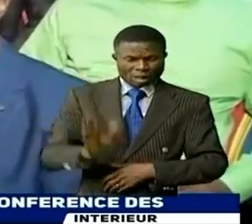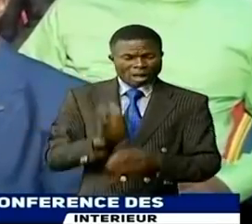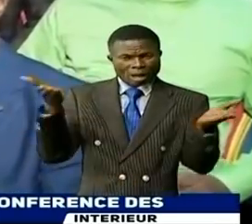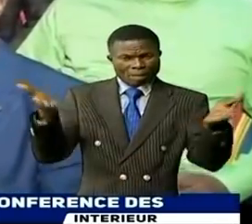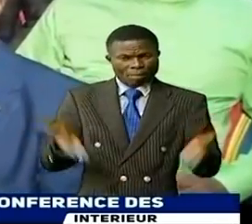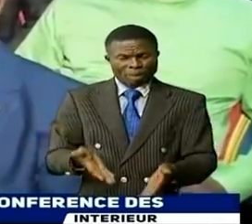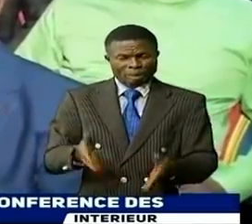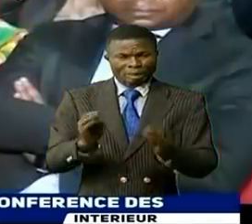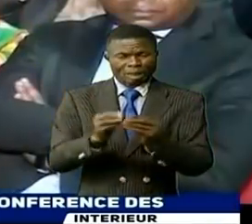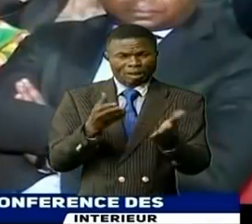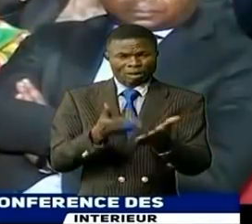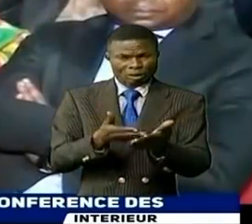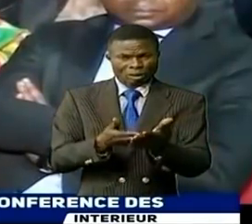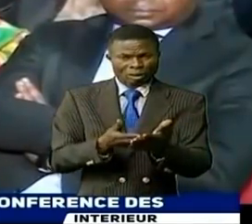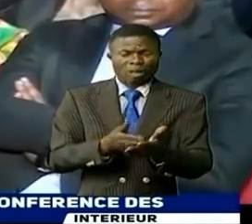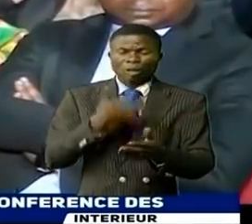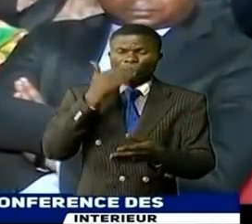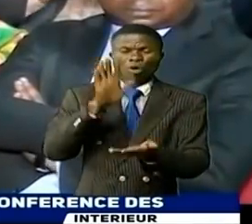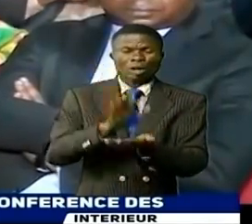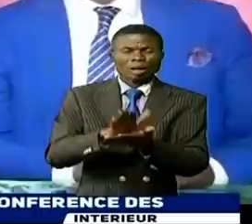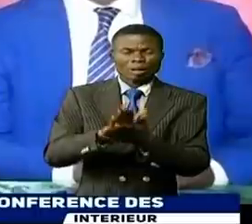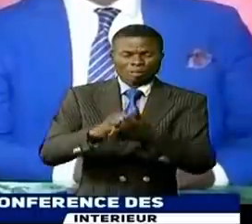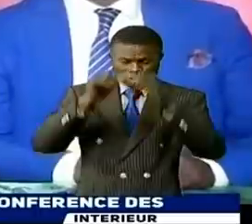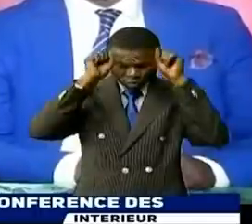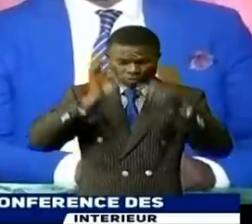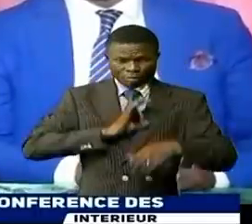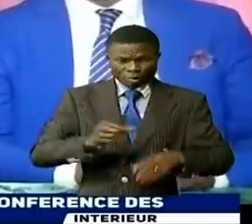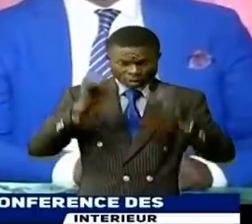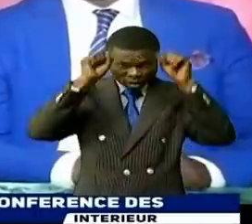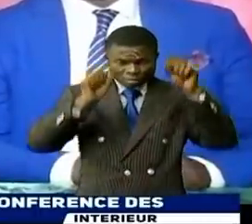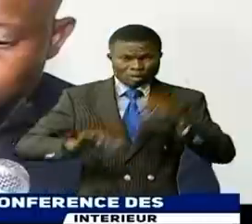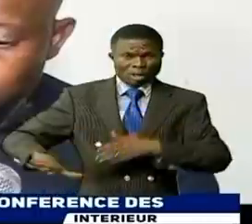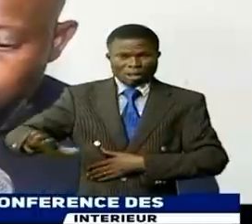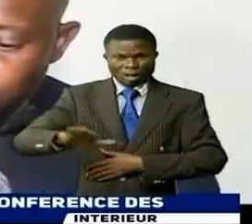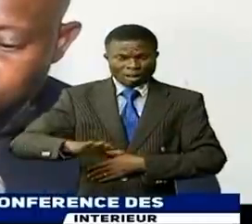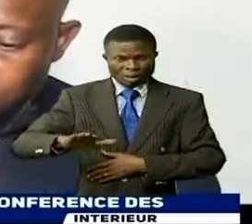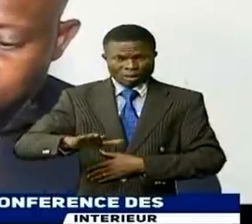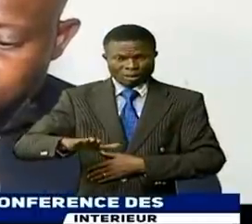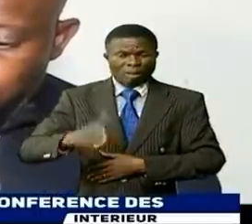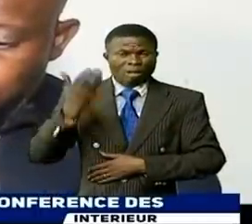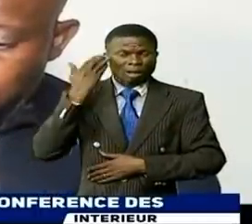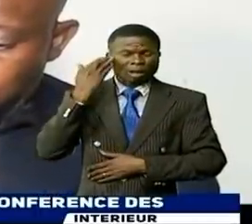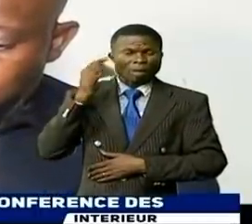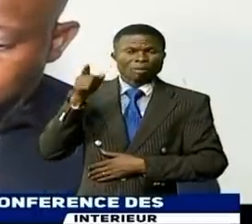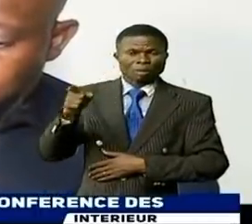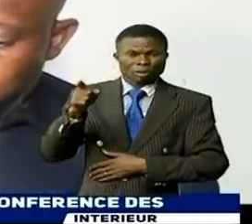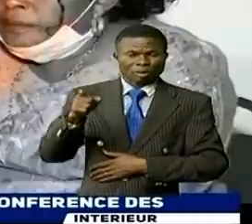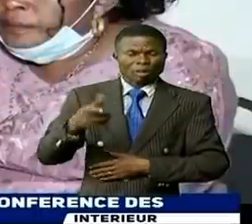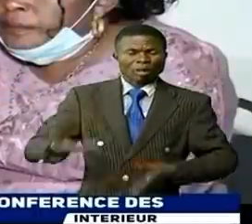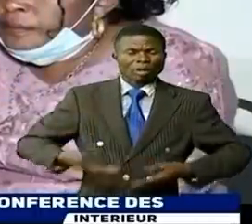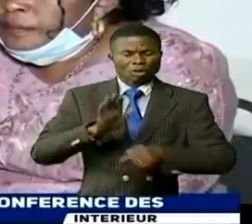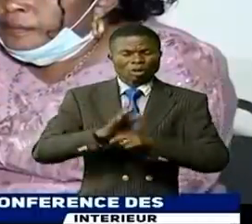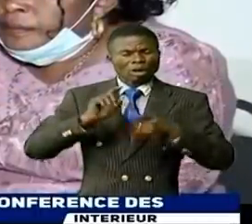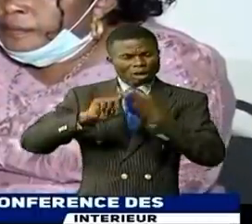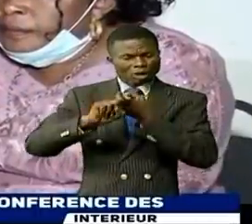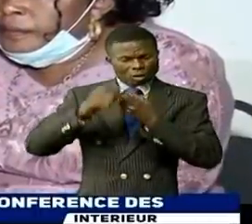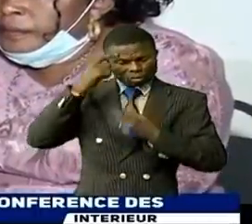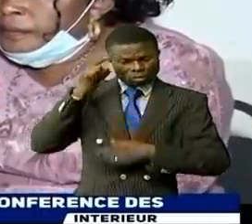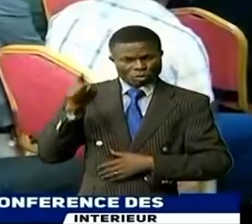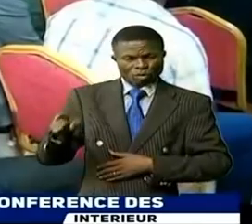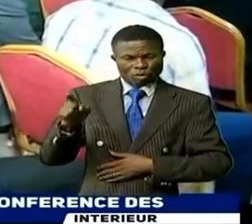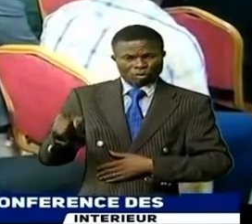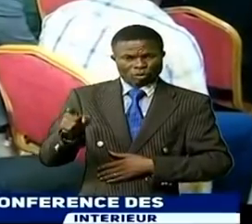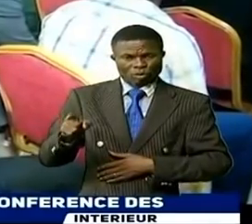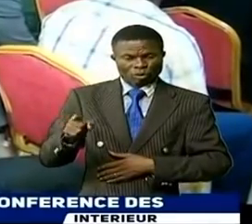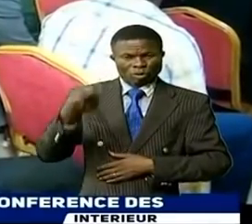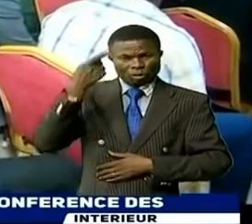activement part. Après les hommages au chef de l'État, président de la République, Justin Luemba Makoso salue la confiance placée en sa personne,